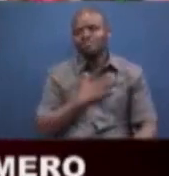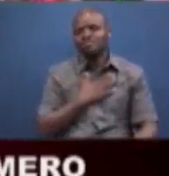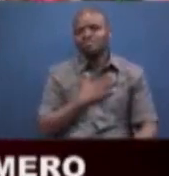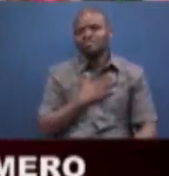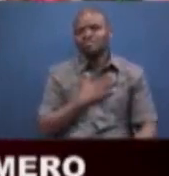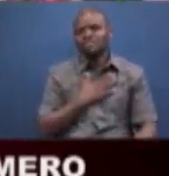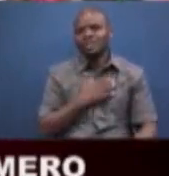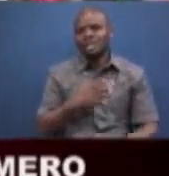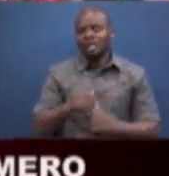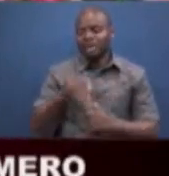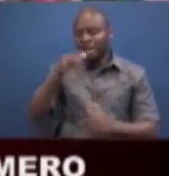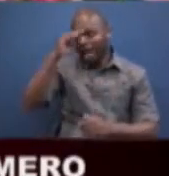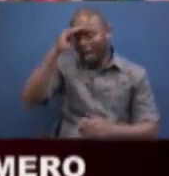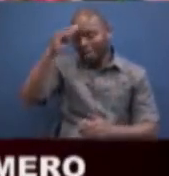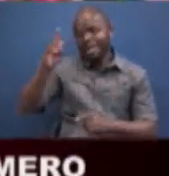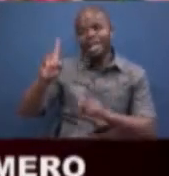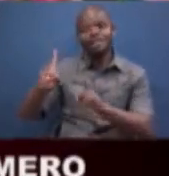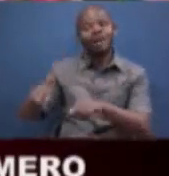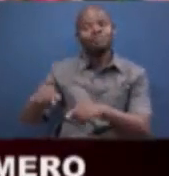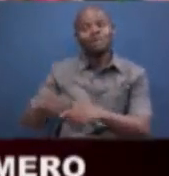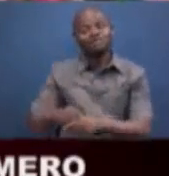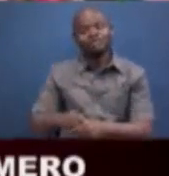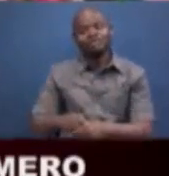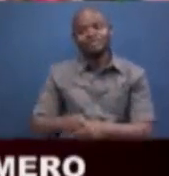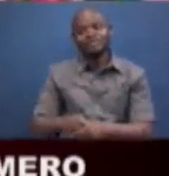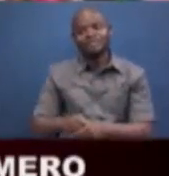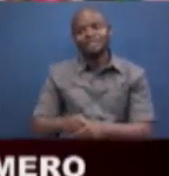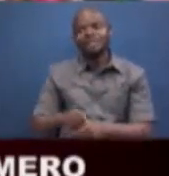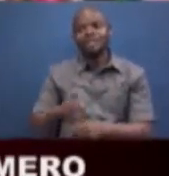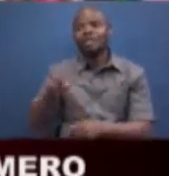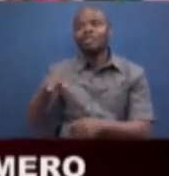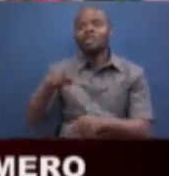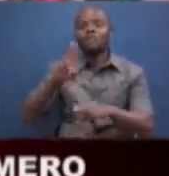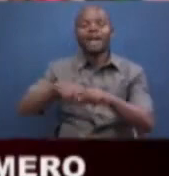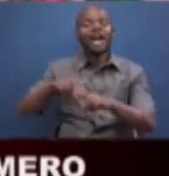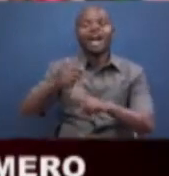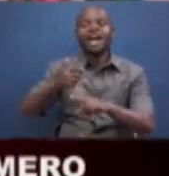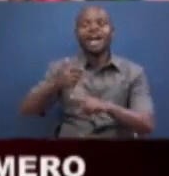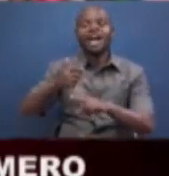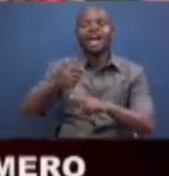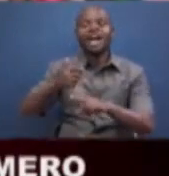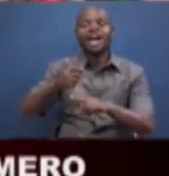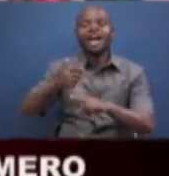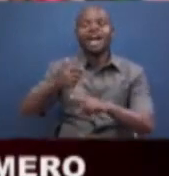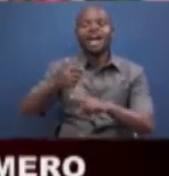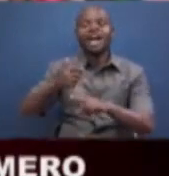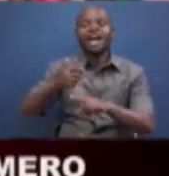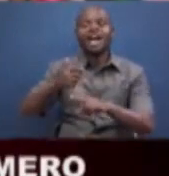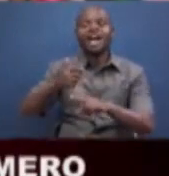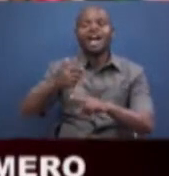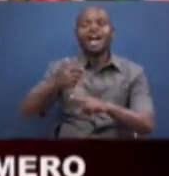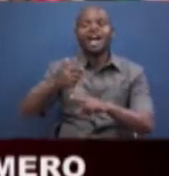Lakini maaskari wapo na kusomea hapo kijijicho, maana wako huko wamekaa.